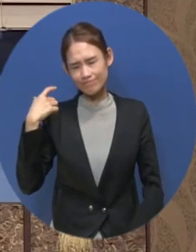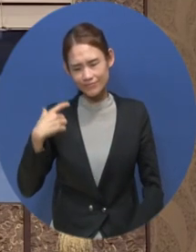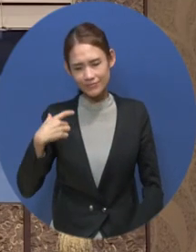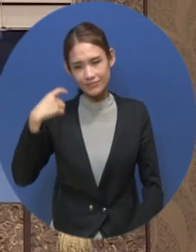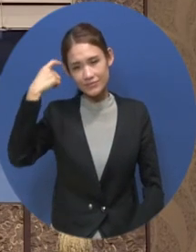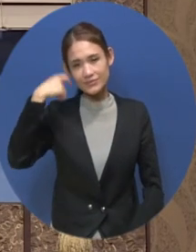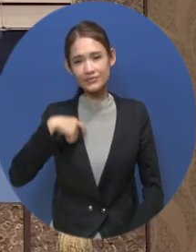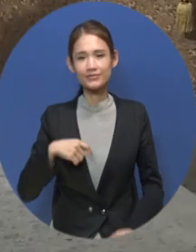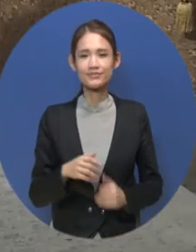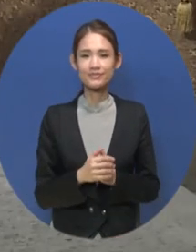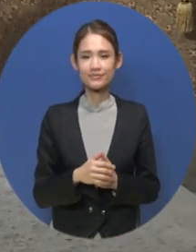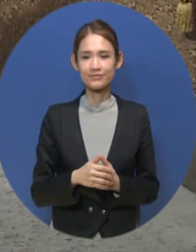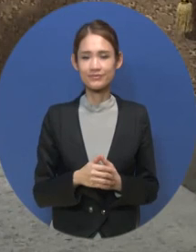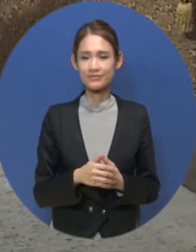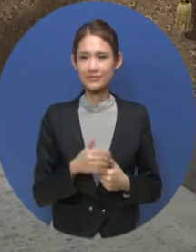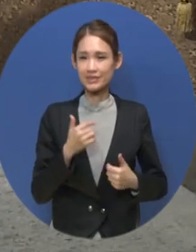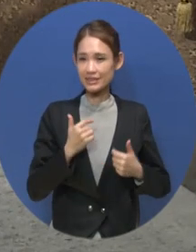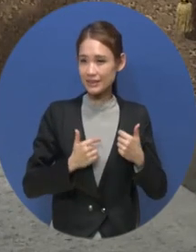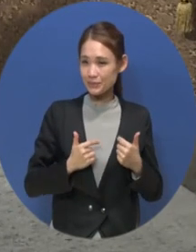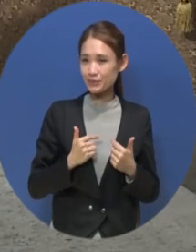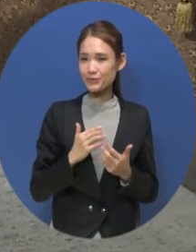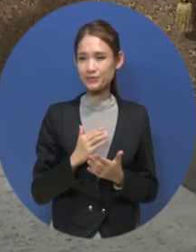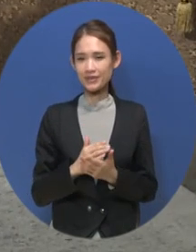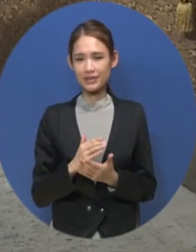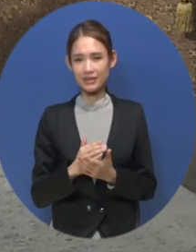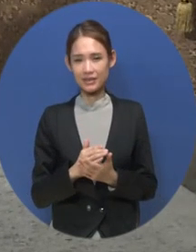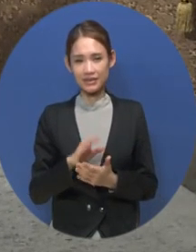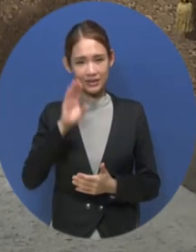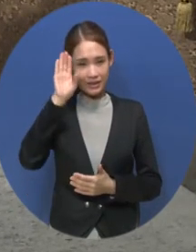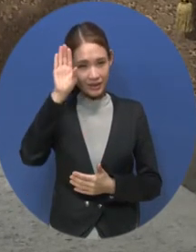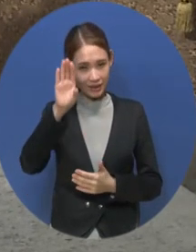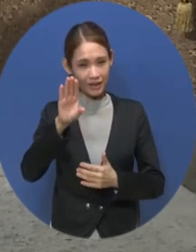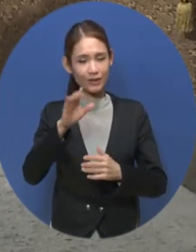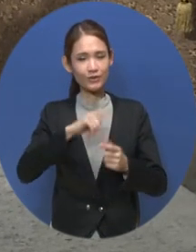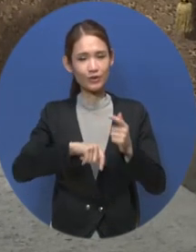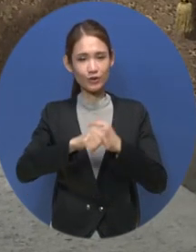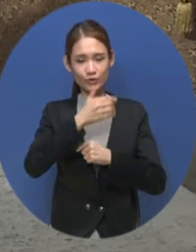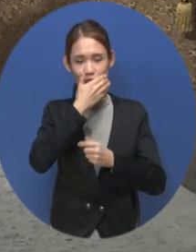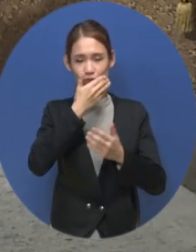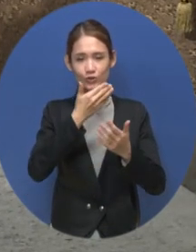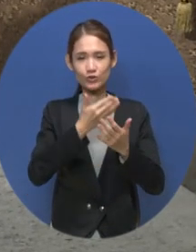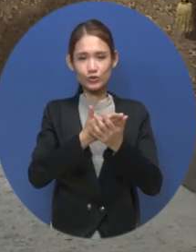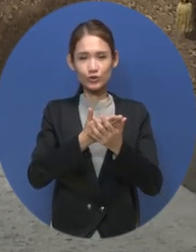예, 그렇습니다. 예, 예. 그러니까 뭔가 기쁨보다는 그래도 앞으로 좀 이런